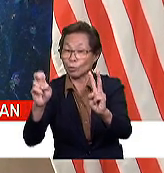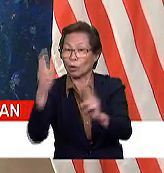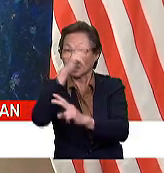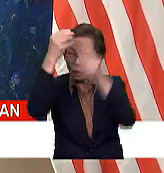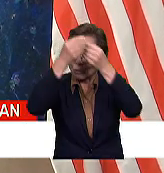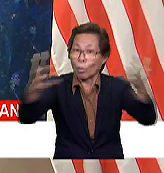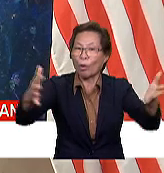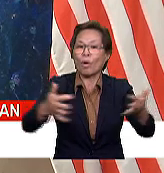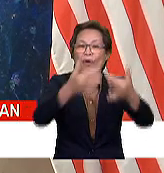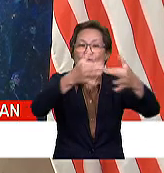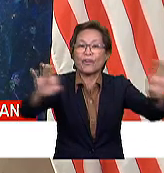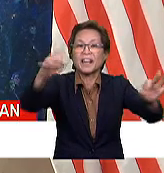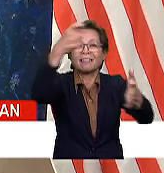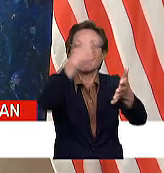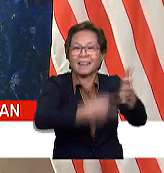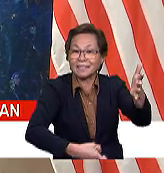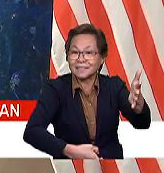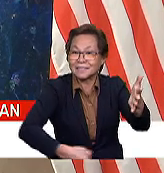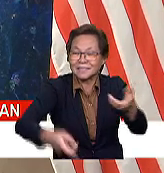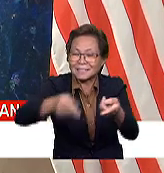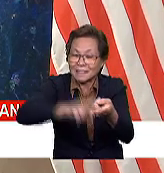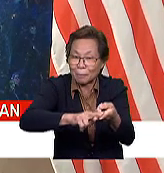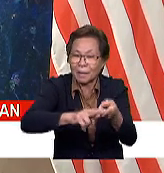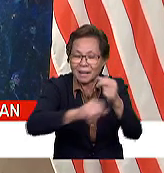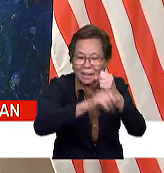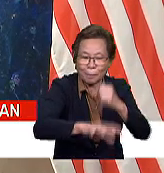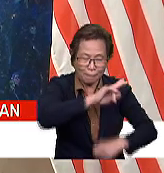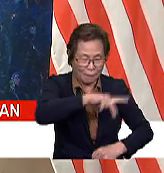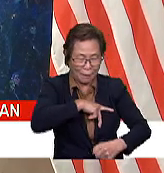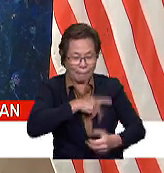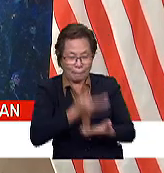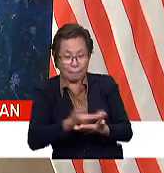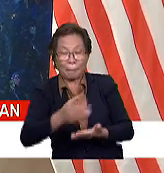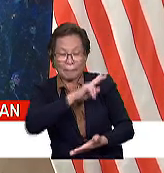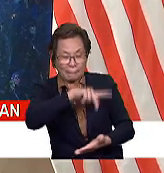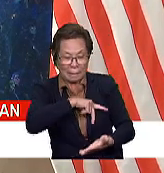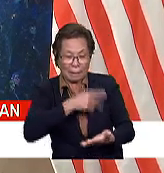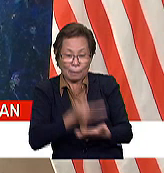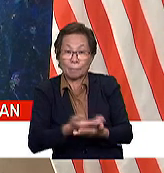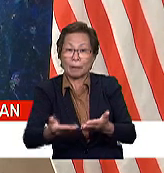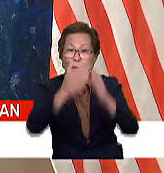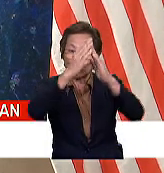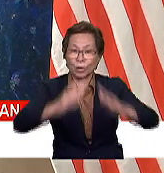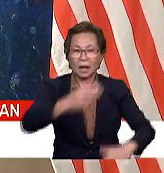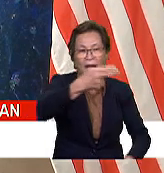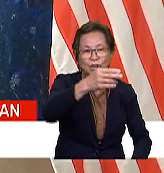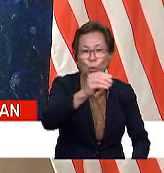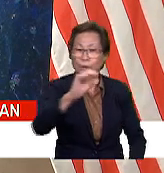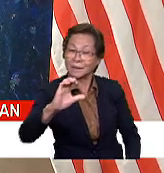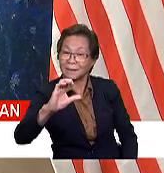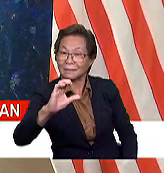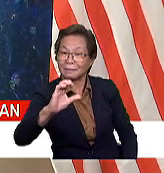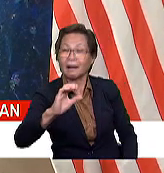mengumumkannya pengecualian duties Camp camp in pemilikan rumah atau eksposisi